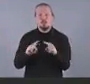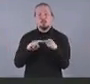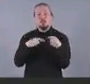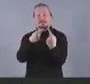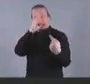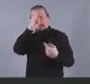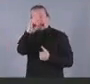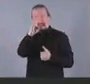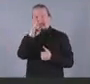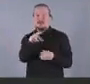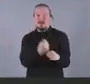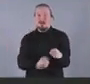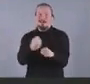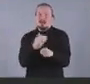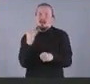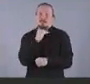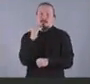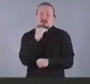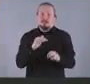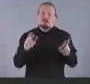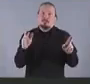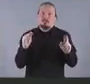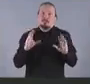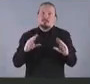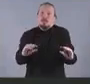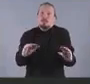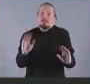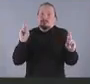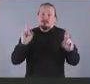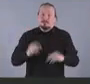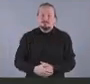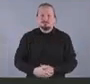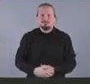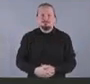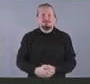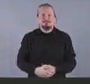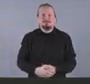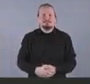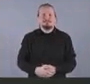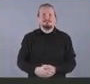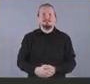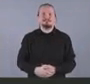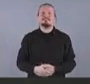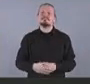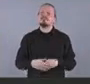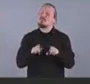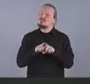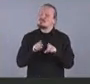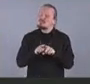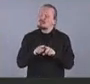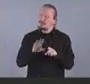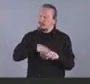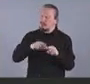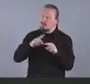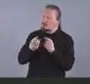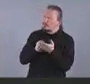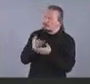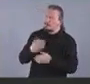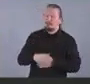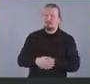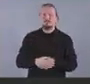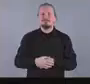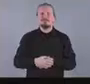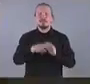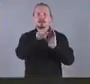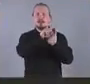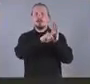d'éthique pourra rapidement être opérationnel. Nous voulions aussi revenir sur un dernier point. Le